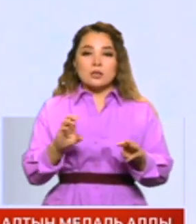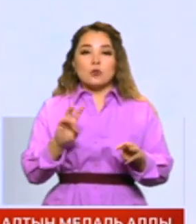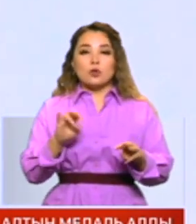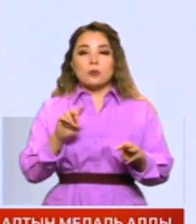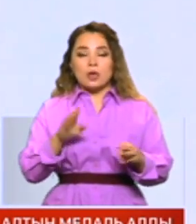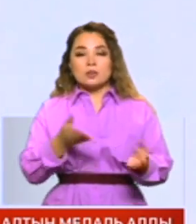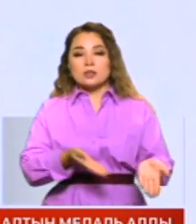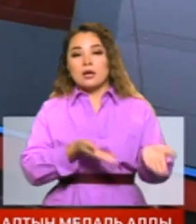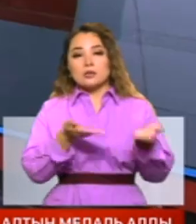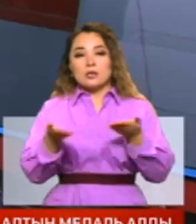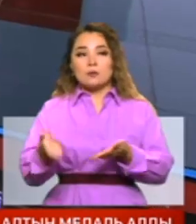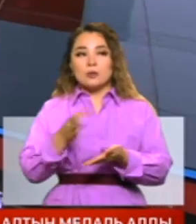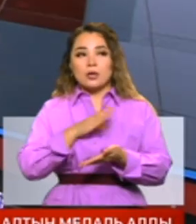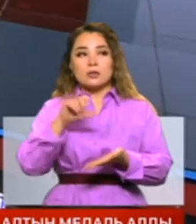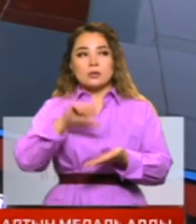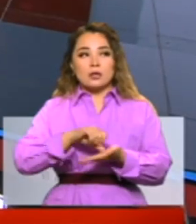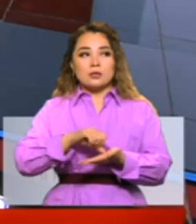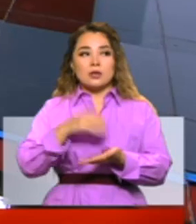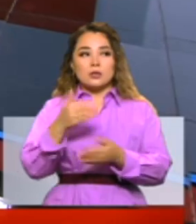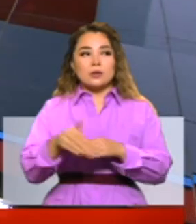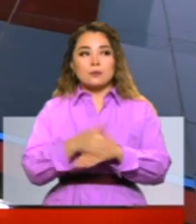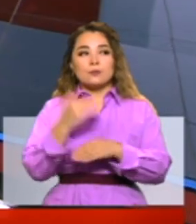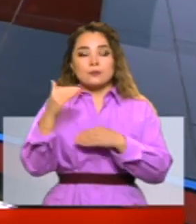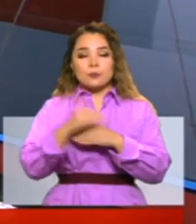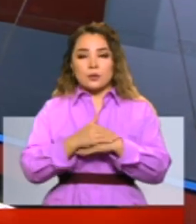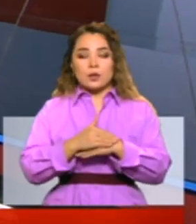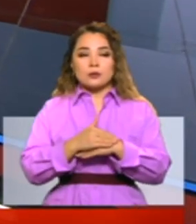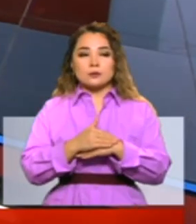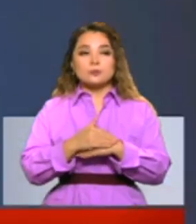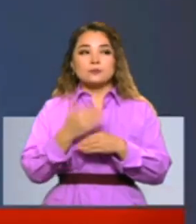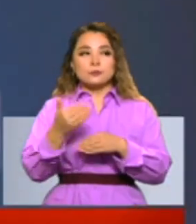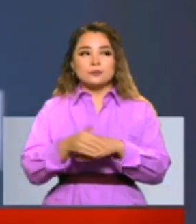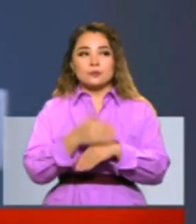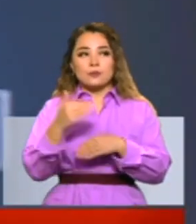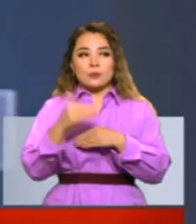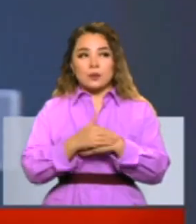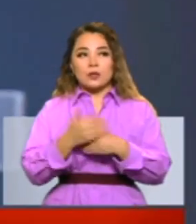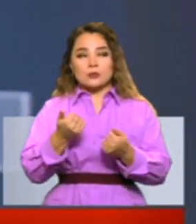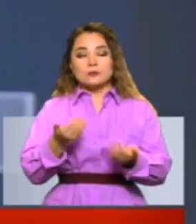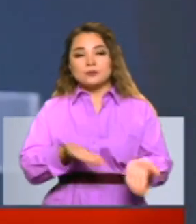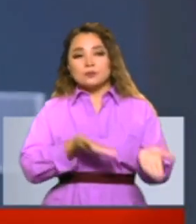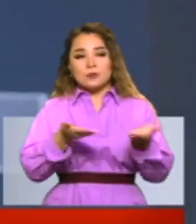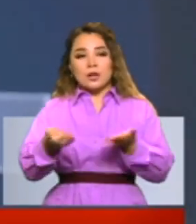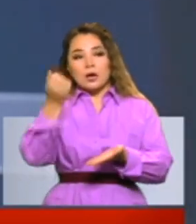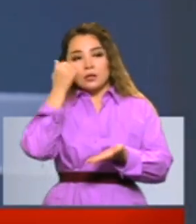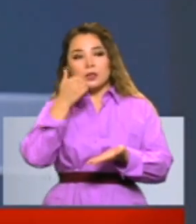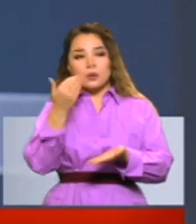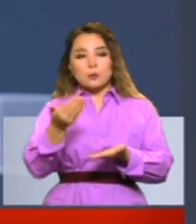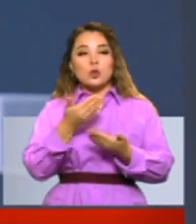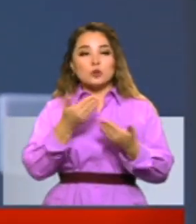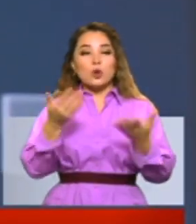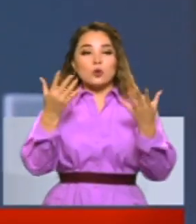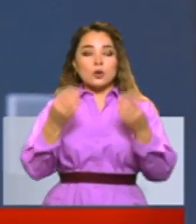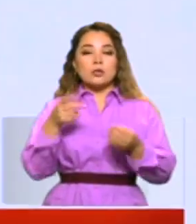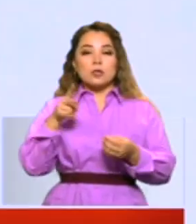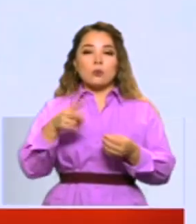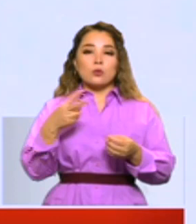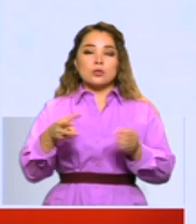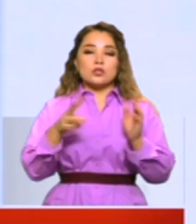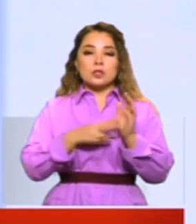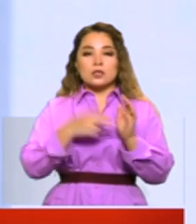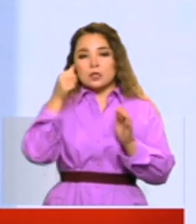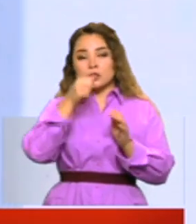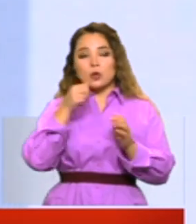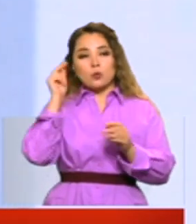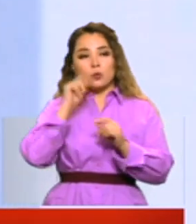арнайы шақырған едік. Саясат мырза, кеш жарық, қош келдіңіз. Қош көрдік. Рахмет үлкен шақырғандарыңызға. Соңғы күндері 2037 жылдан